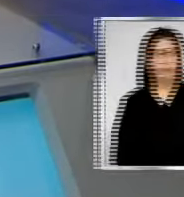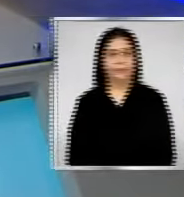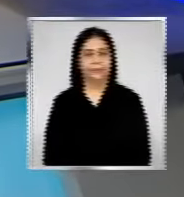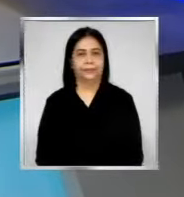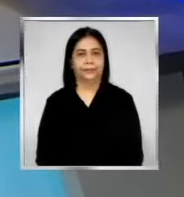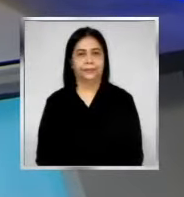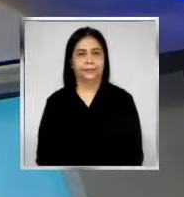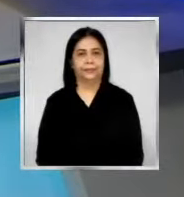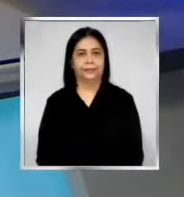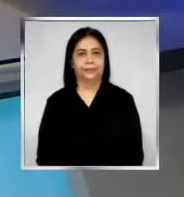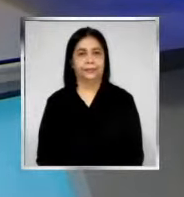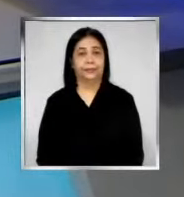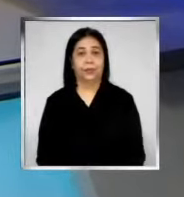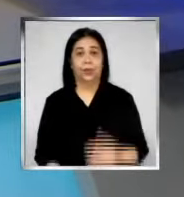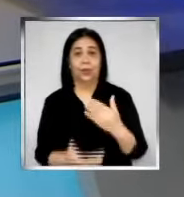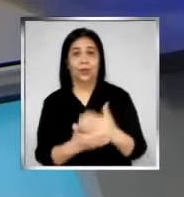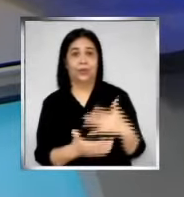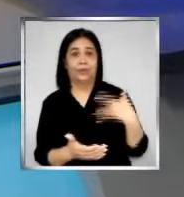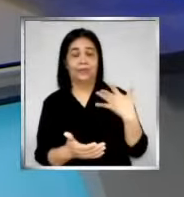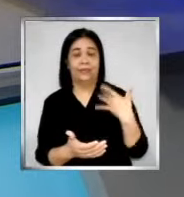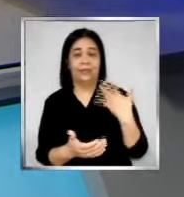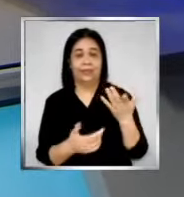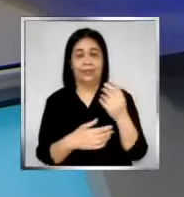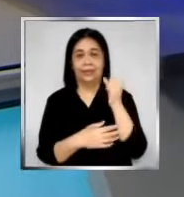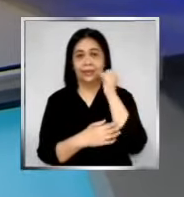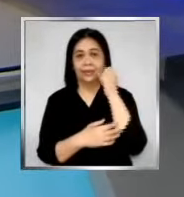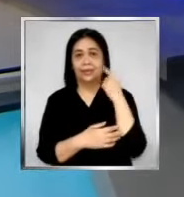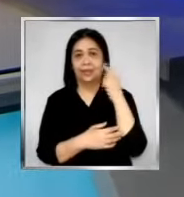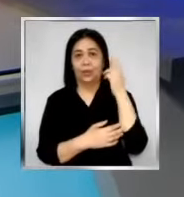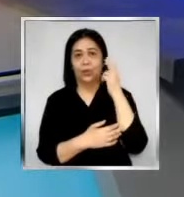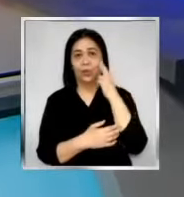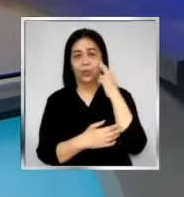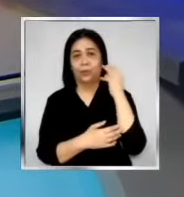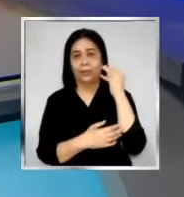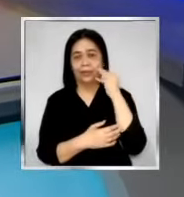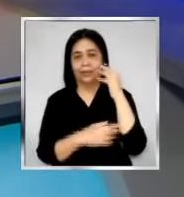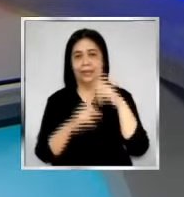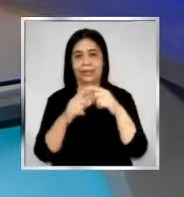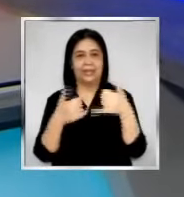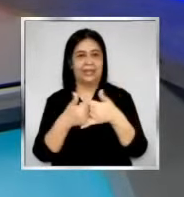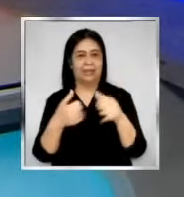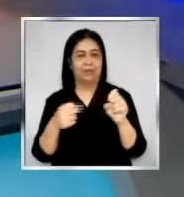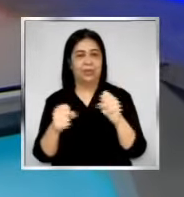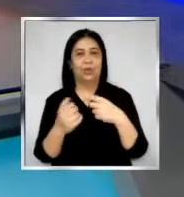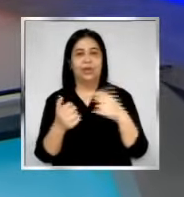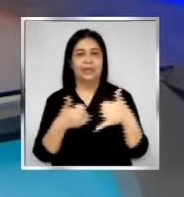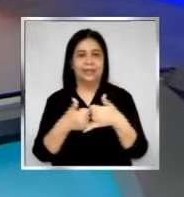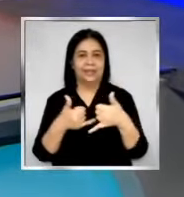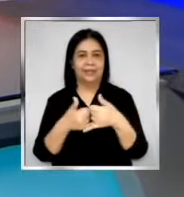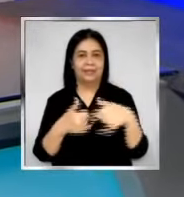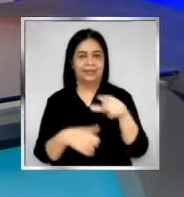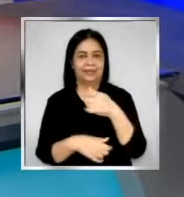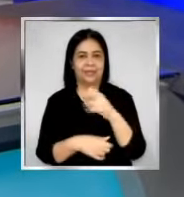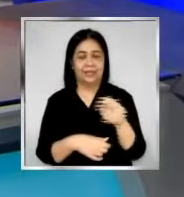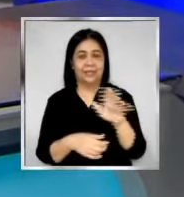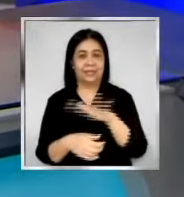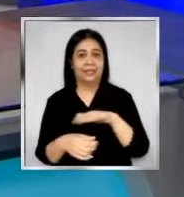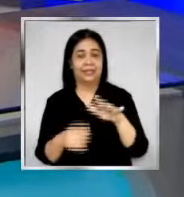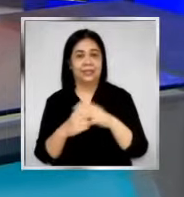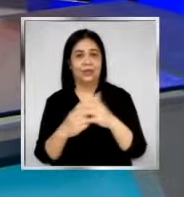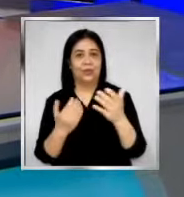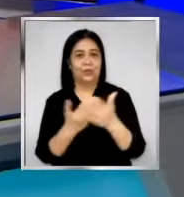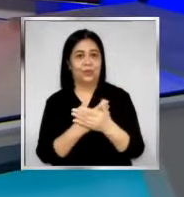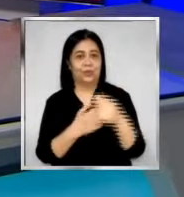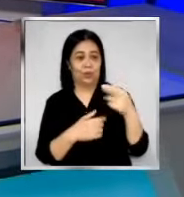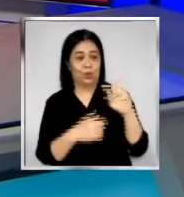Good vibes ang hatid ni Nasef Cadayona at Ruru Madrid sa Kapuso Game Show na Game of the Gens. Si Ruru ang bagong makakasama ni Sef